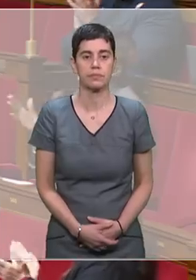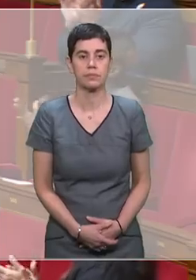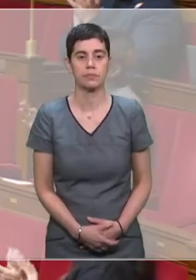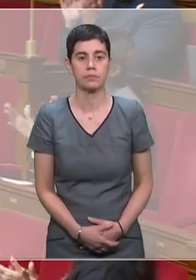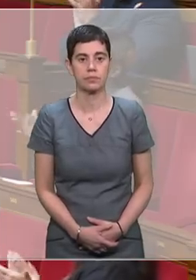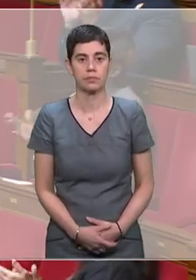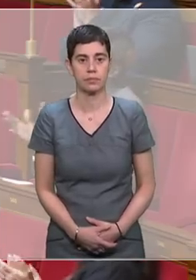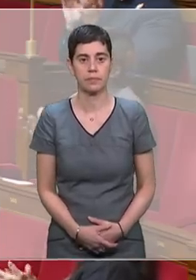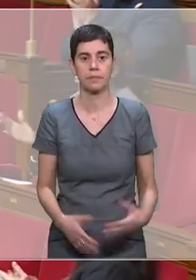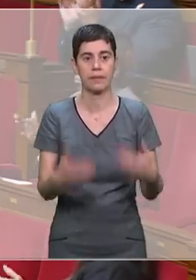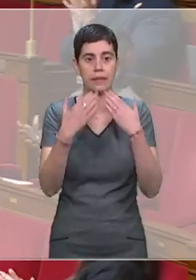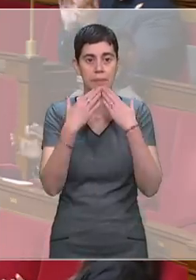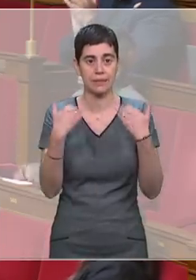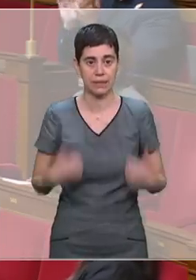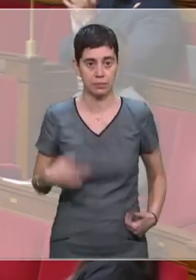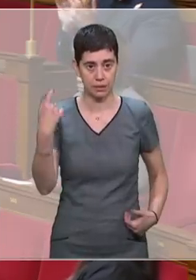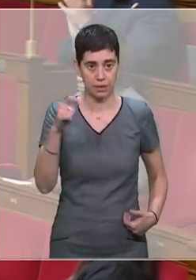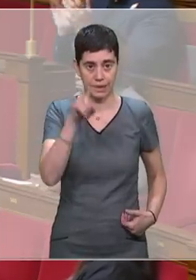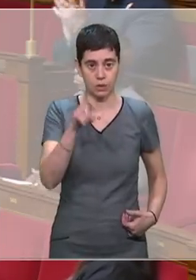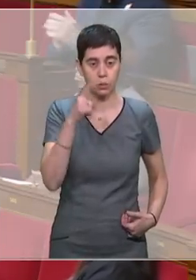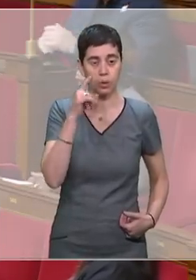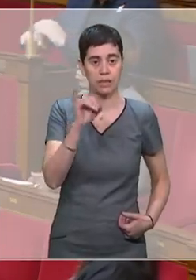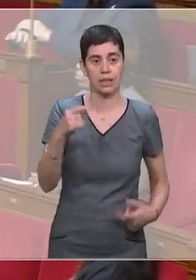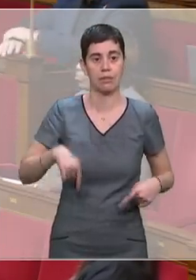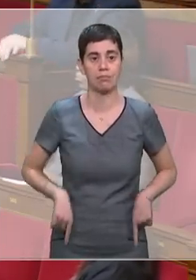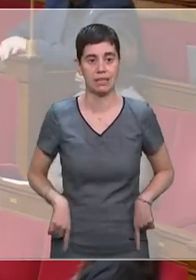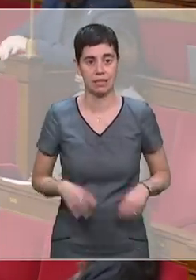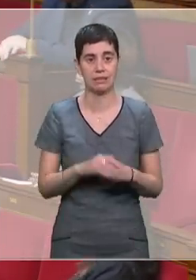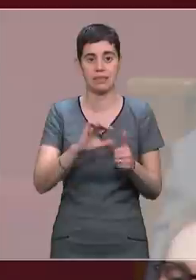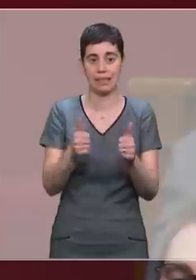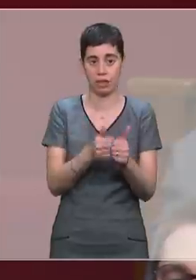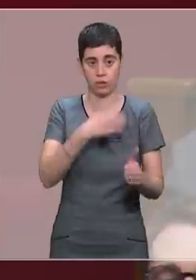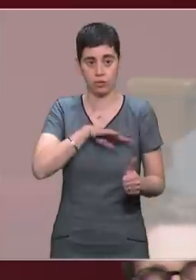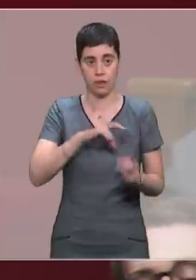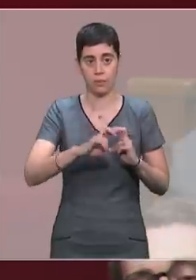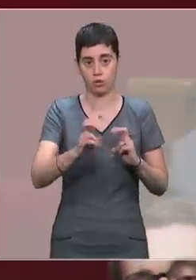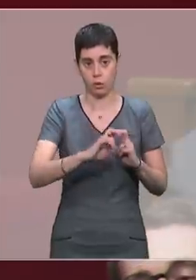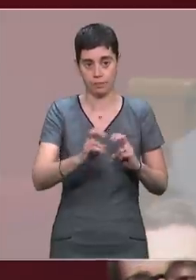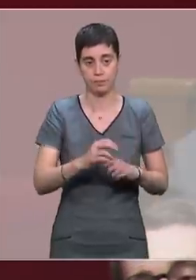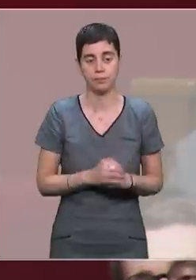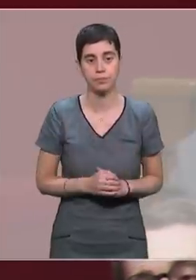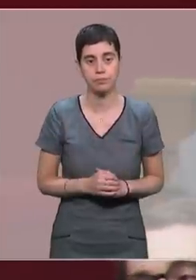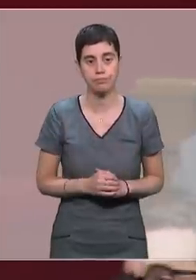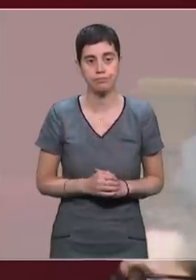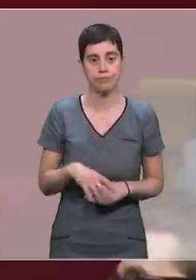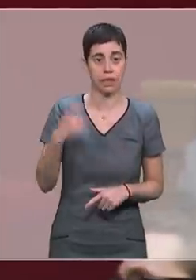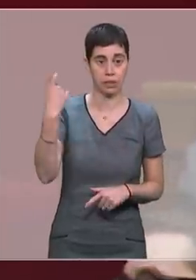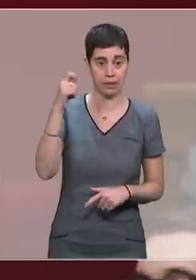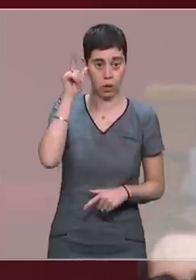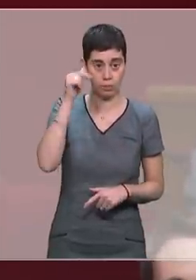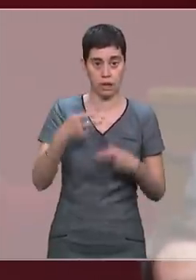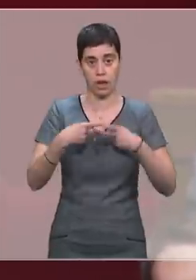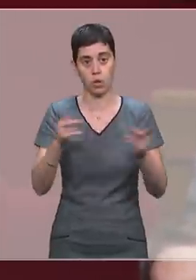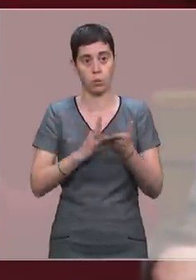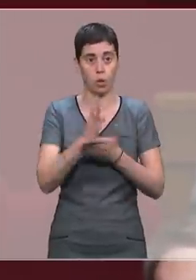Insoumise. Merci, Madame la Présidente. Ma question s'adresse au ministre délégué en charge des Transports. À l'heure où le président de la République annonce